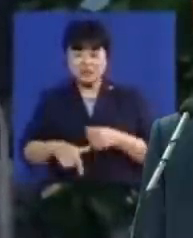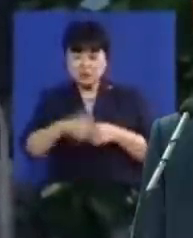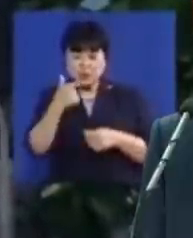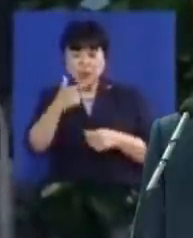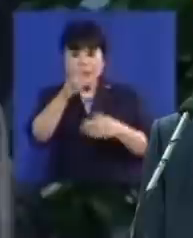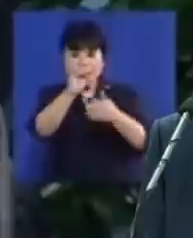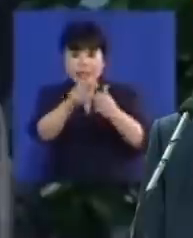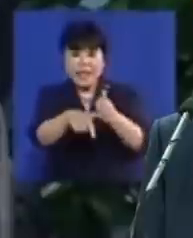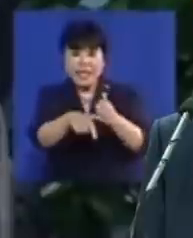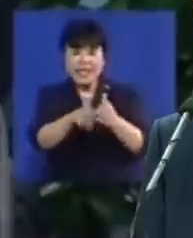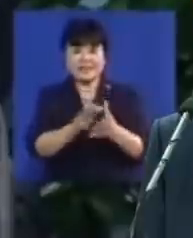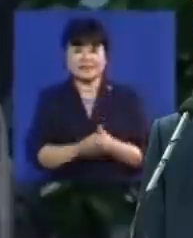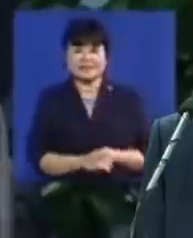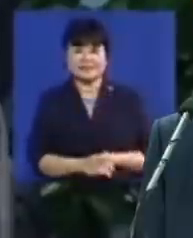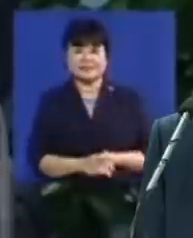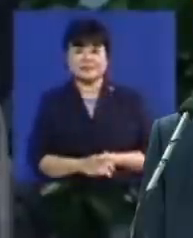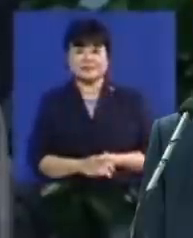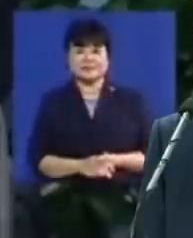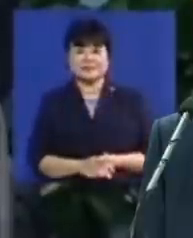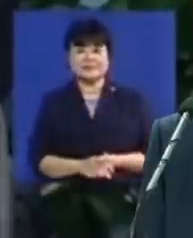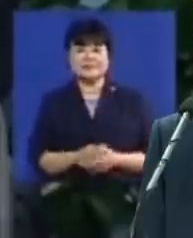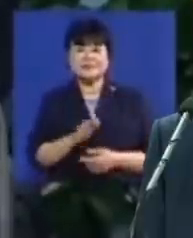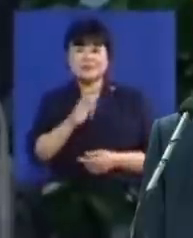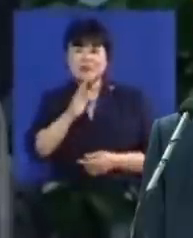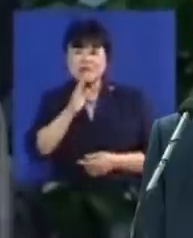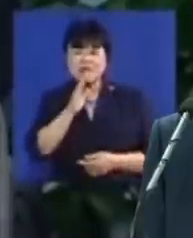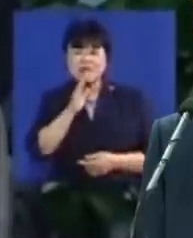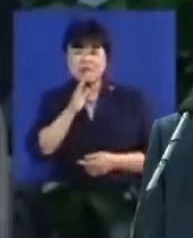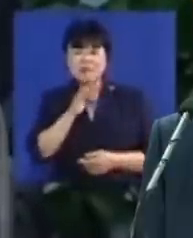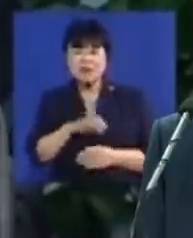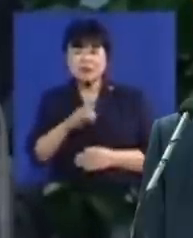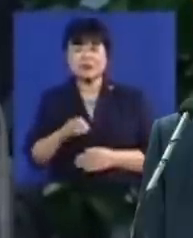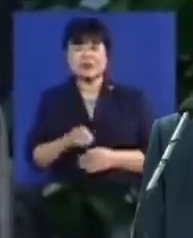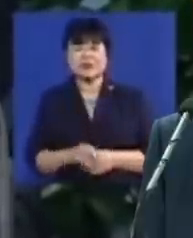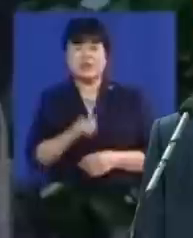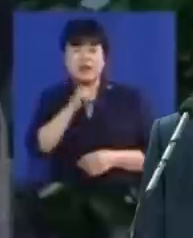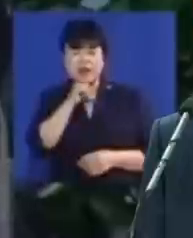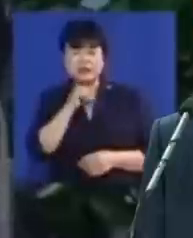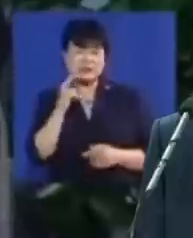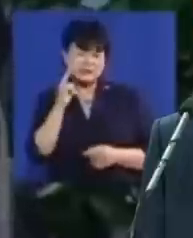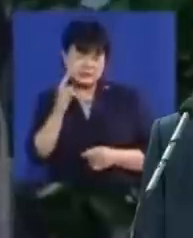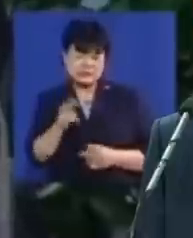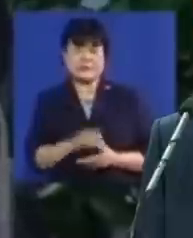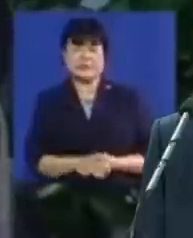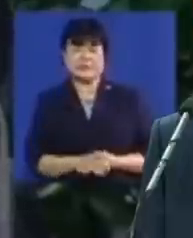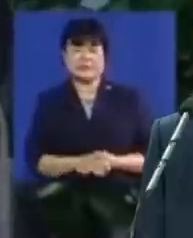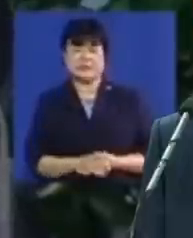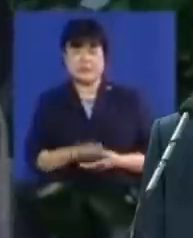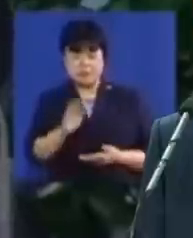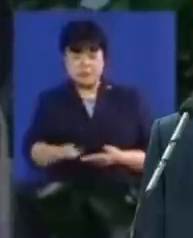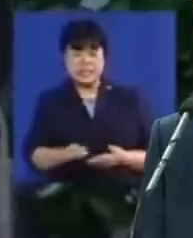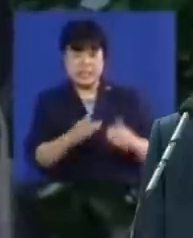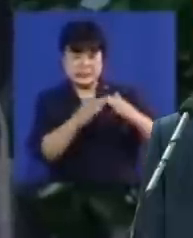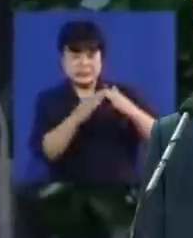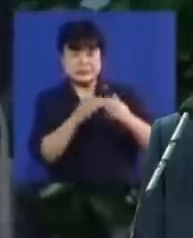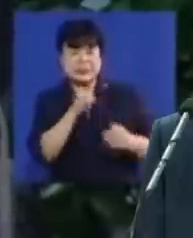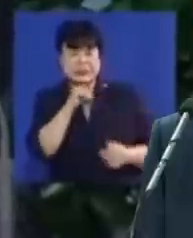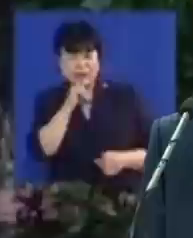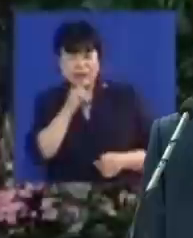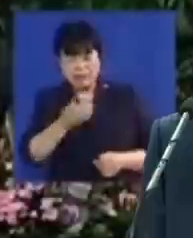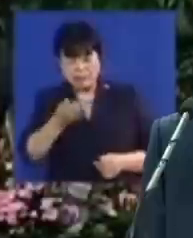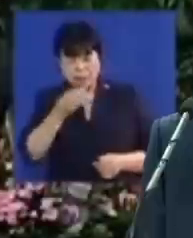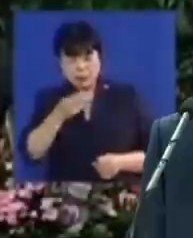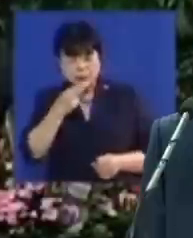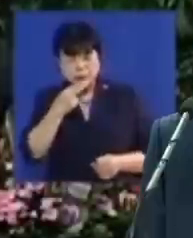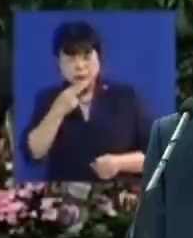때 굉장히 우리 동네 사람들이 다 가난했습니다. 특히 우리 아랫집은 더 가난해서 매일 밥